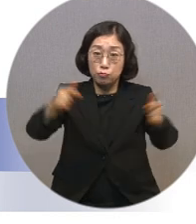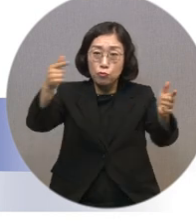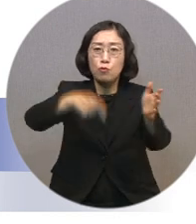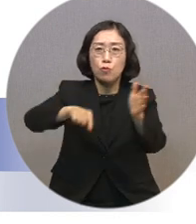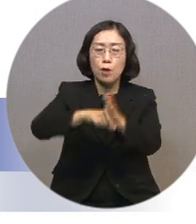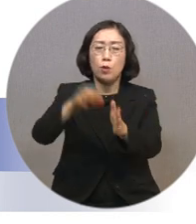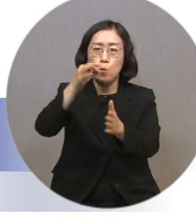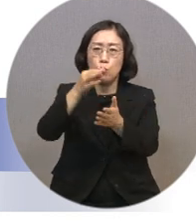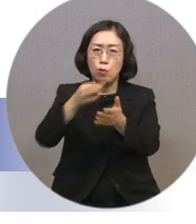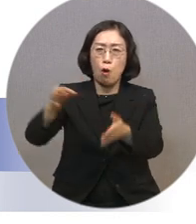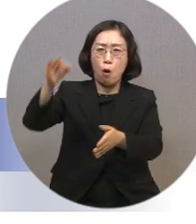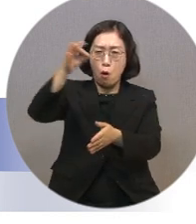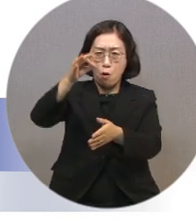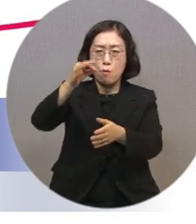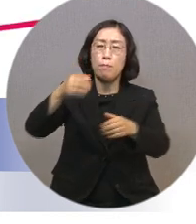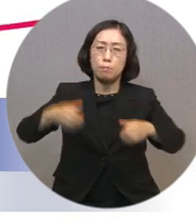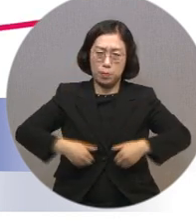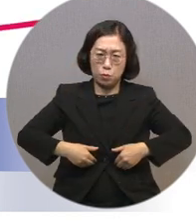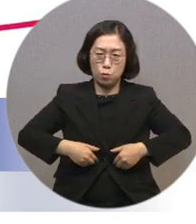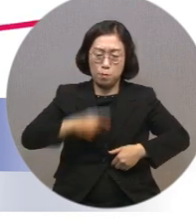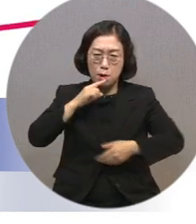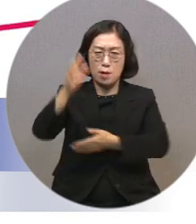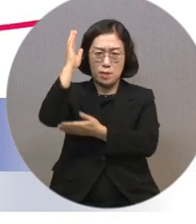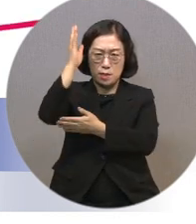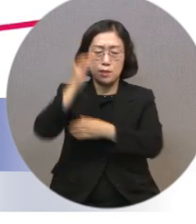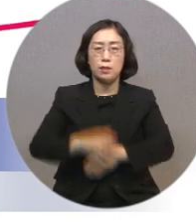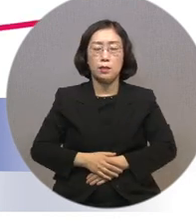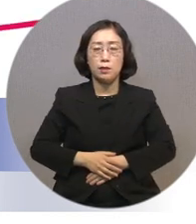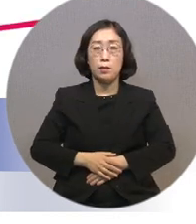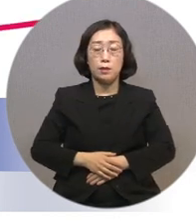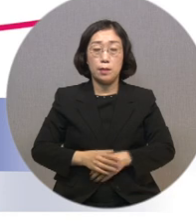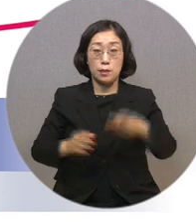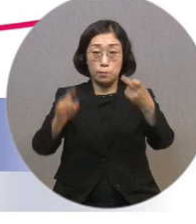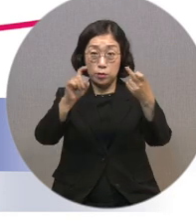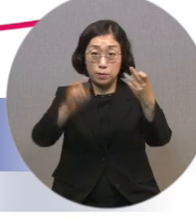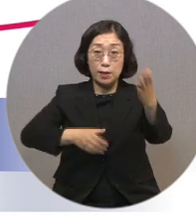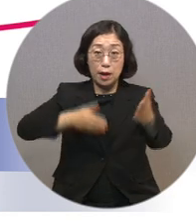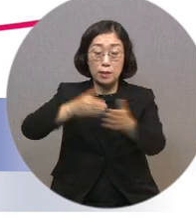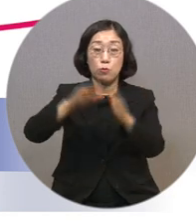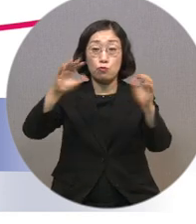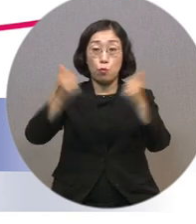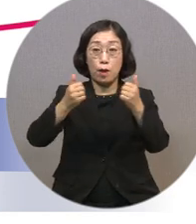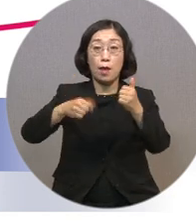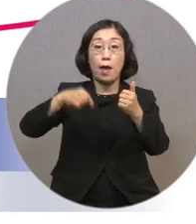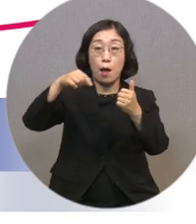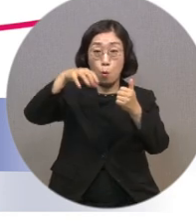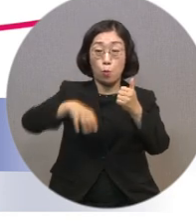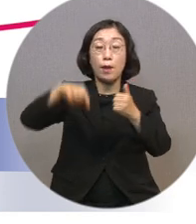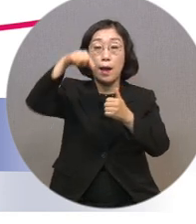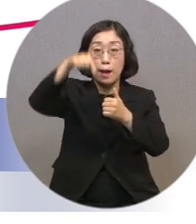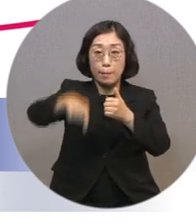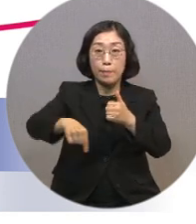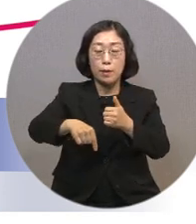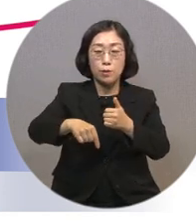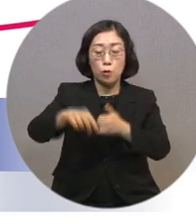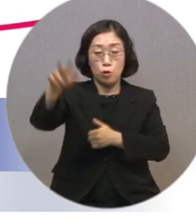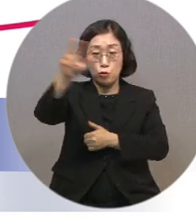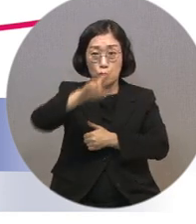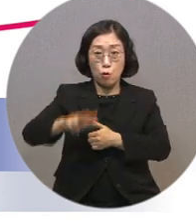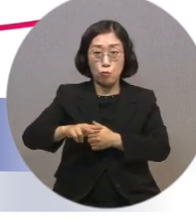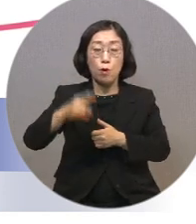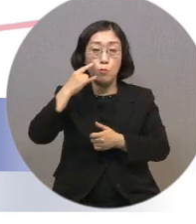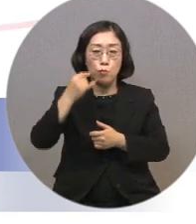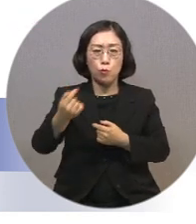촉구하고 있습니다 장애인 부모연대는 다음 달 10일까지 국회 앞에서 전국의 장애인 부모들이 참여하는 투쟁을